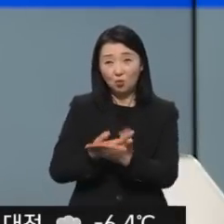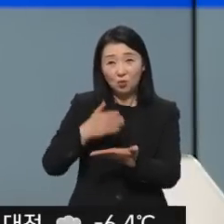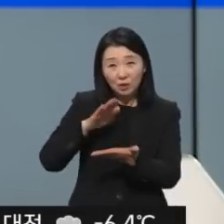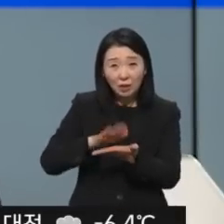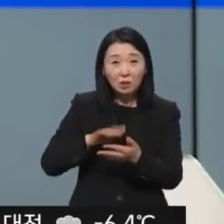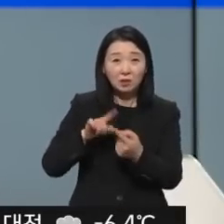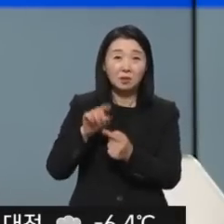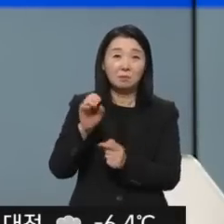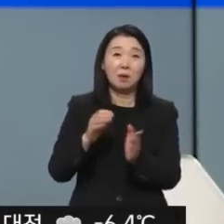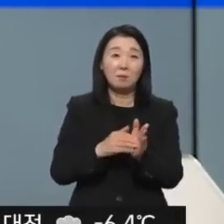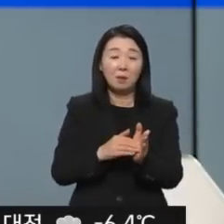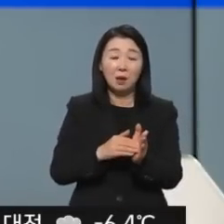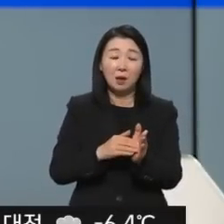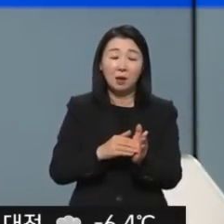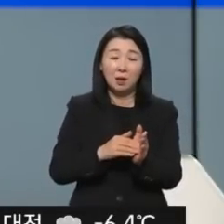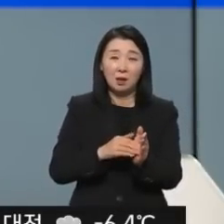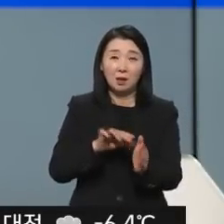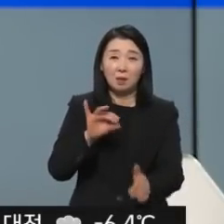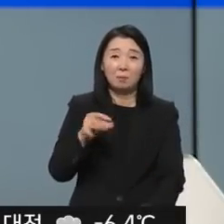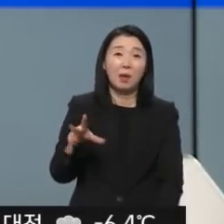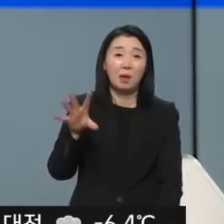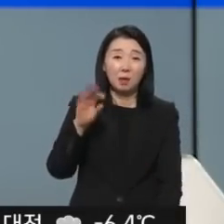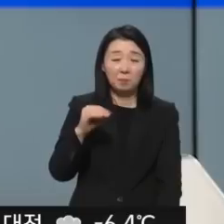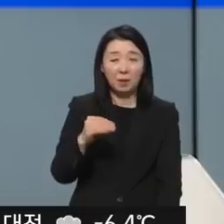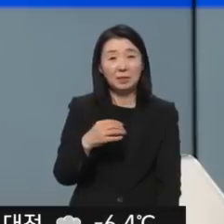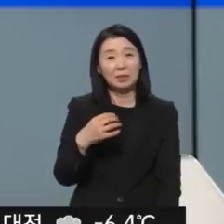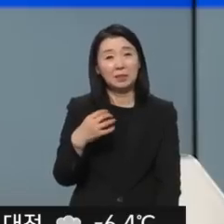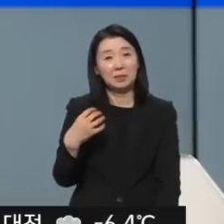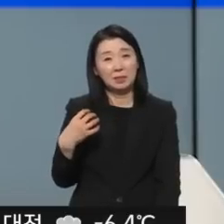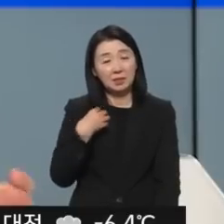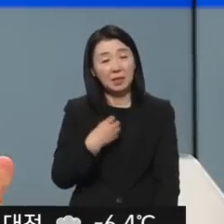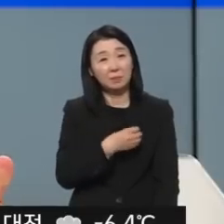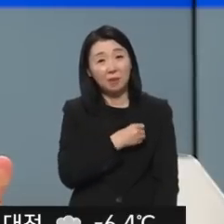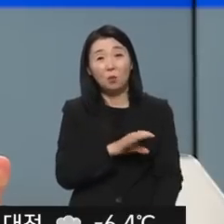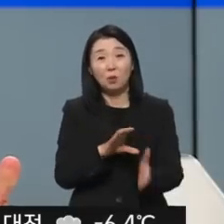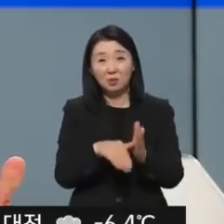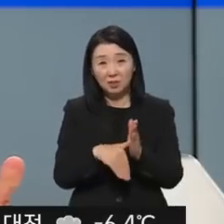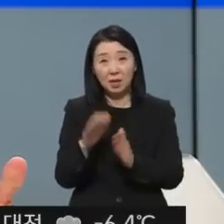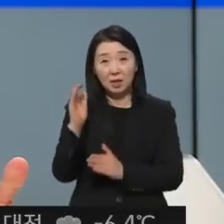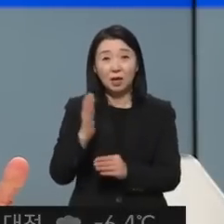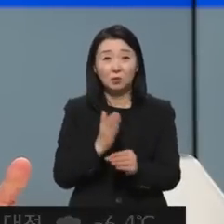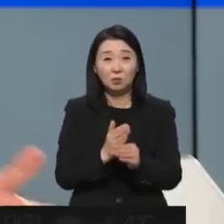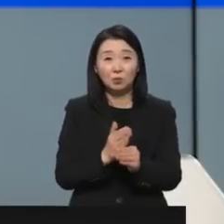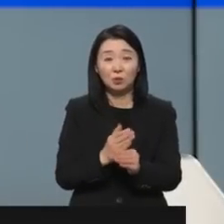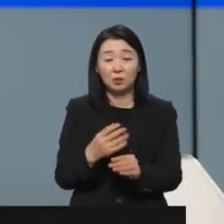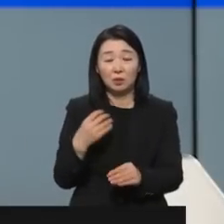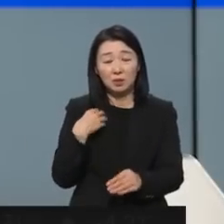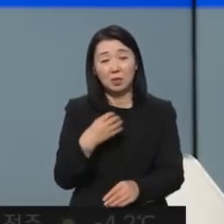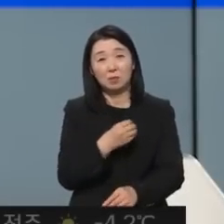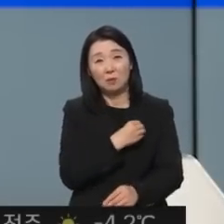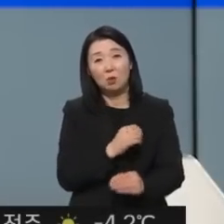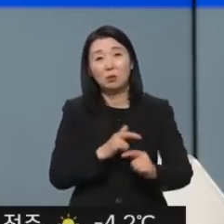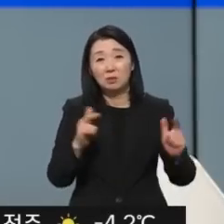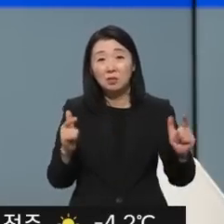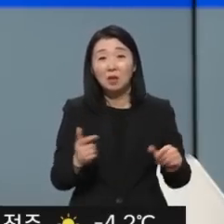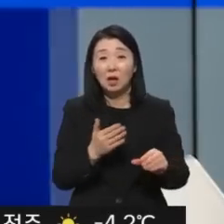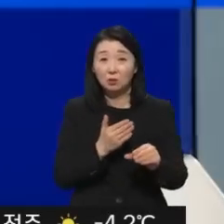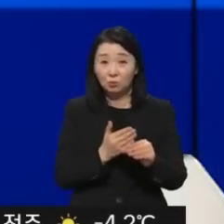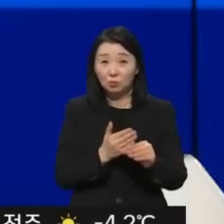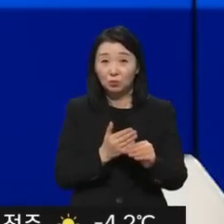시사하고 100만 책임당원 시대를 어제 오늘 연속으로 강조를 했잖아요. 지금 이제 책임당원이 많이 늘어났는데 그